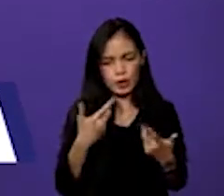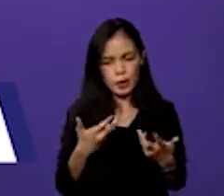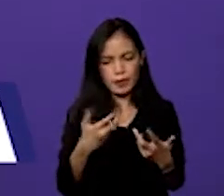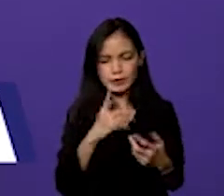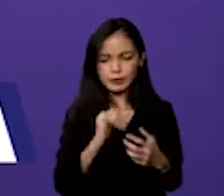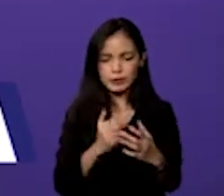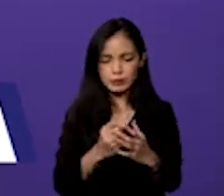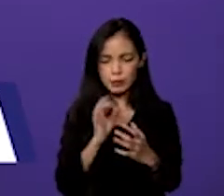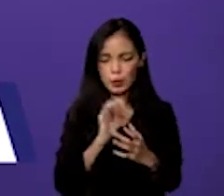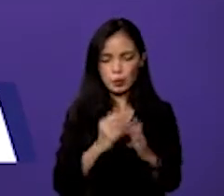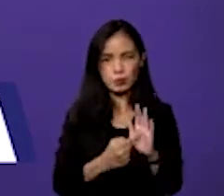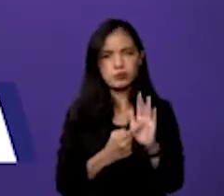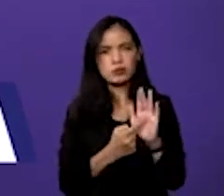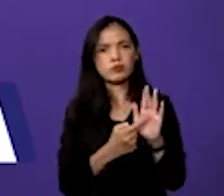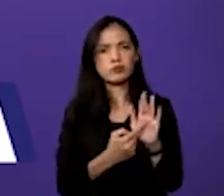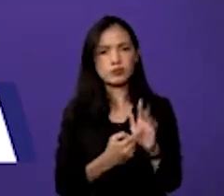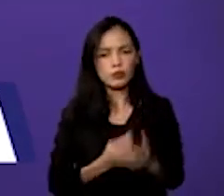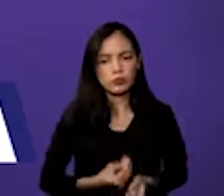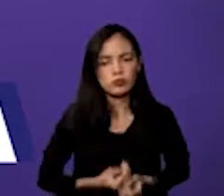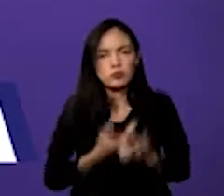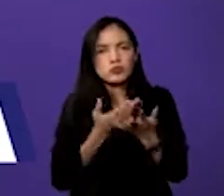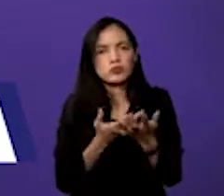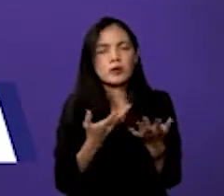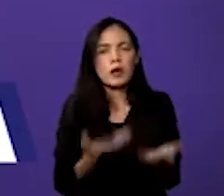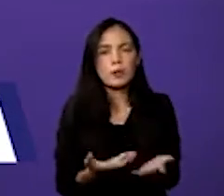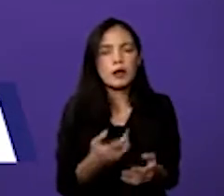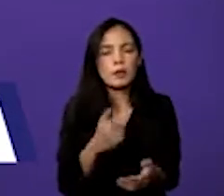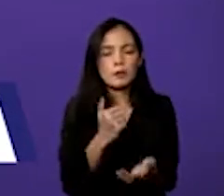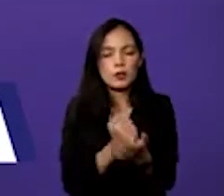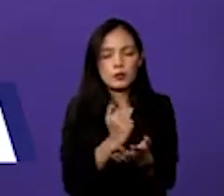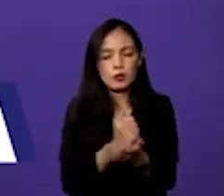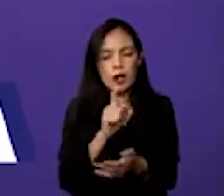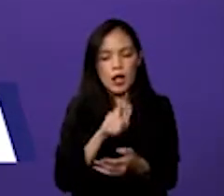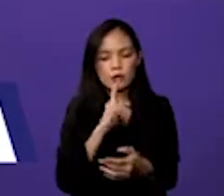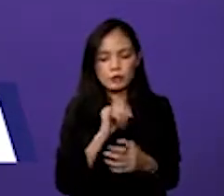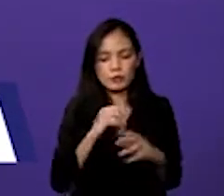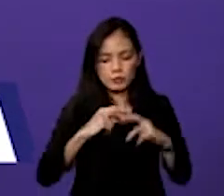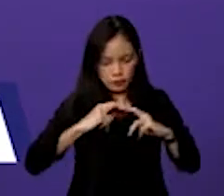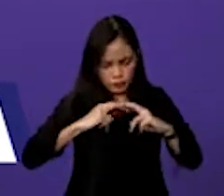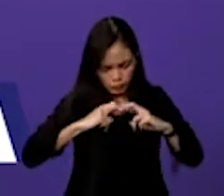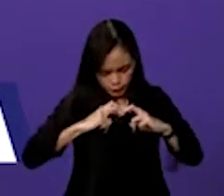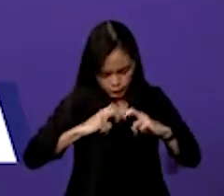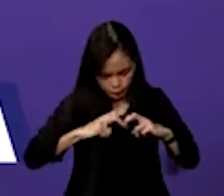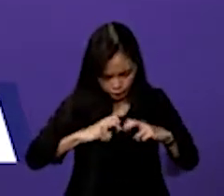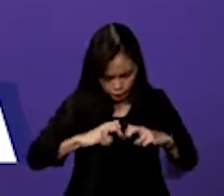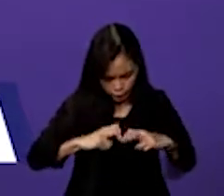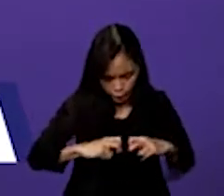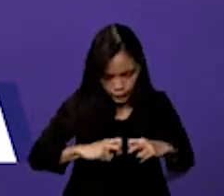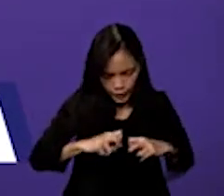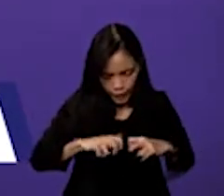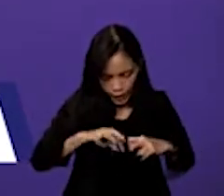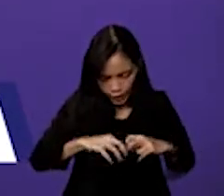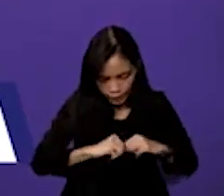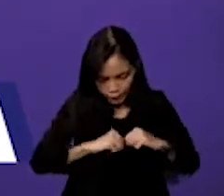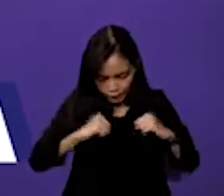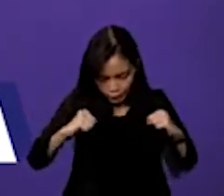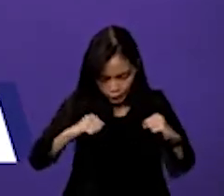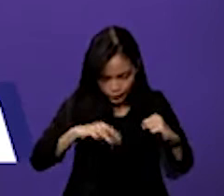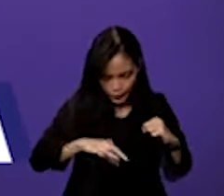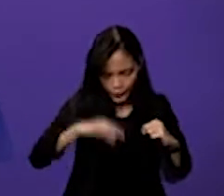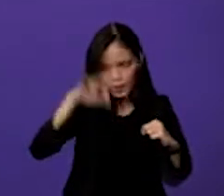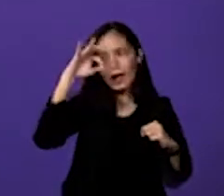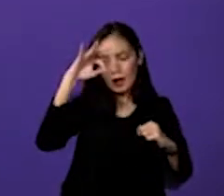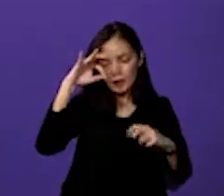gitu Jadi itu emang benar-benar harus dikuras dikuras benar-benar sampai akhirnya nanti ngbentuk lirik gitu